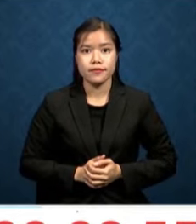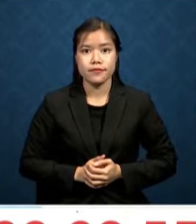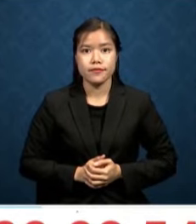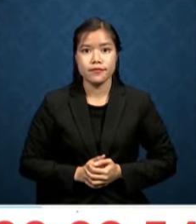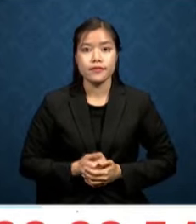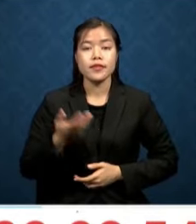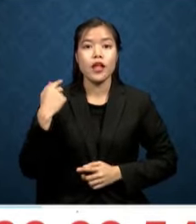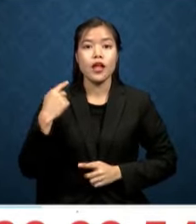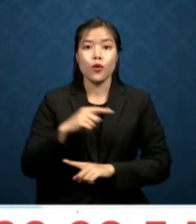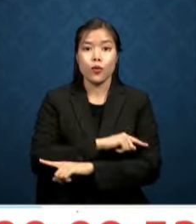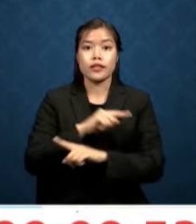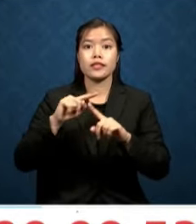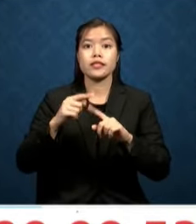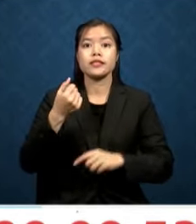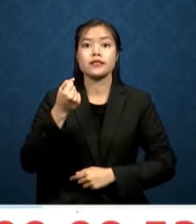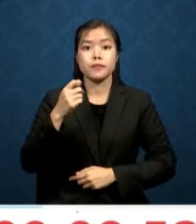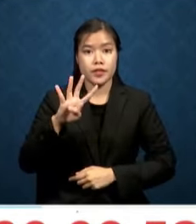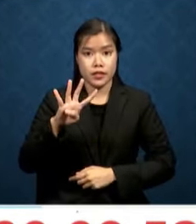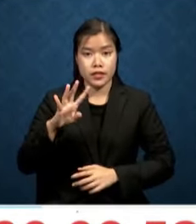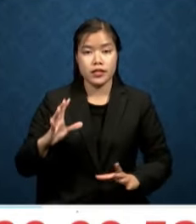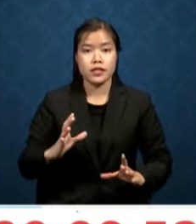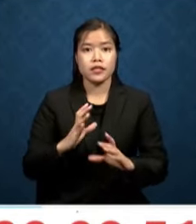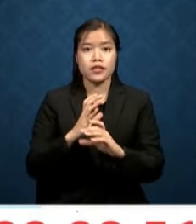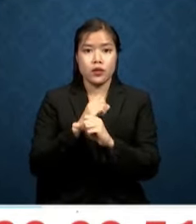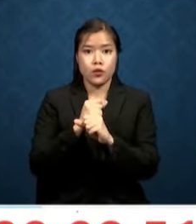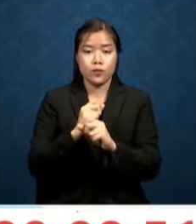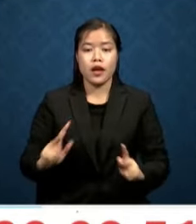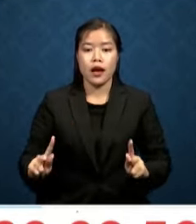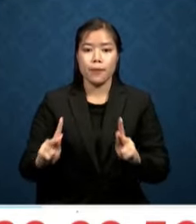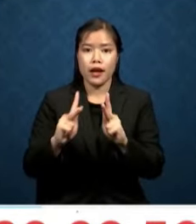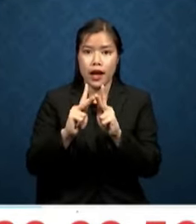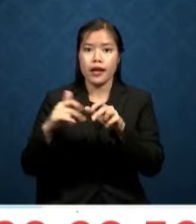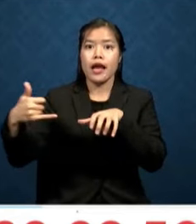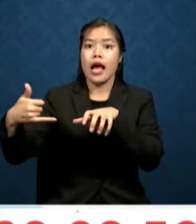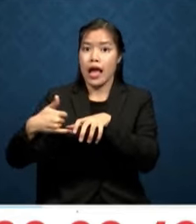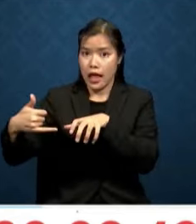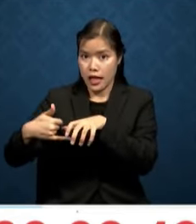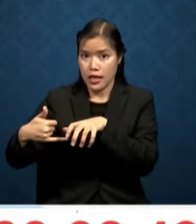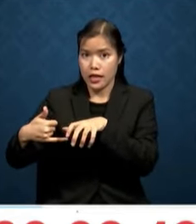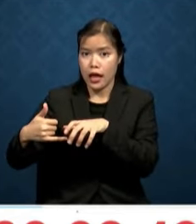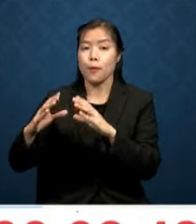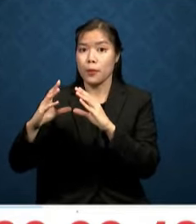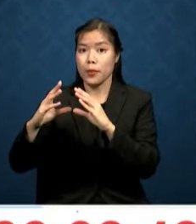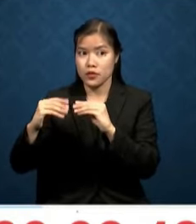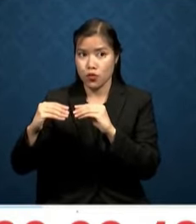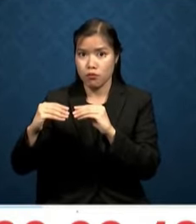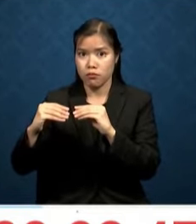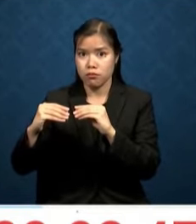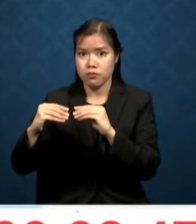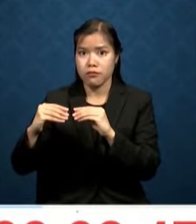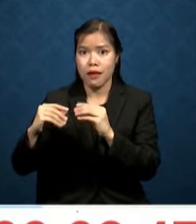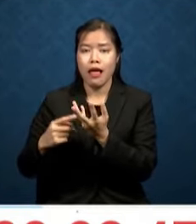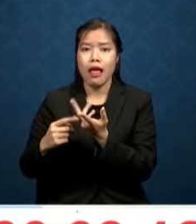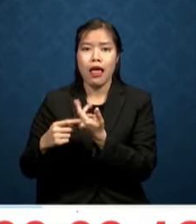ปว่าคณะกรรมการได้เข้าประชุมก็คือ2ใน3นะครับก็คือไม่ครบองค์ประชุมเ